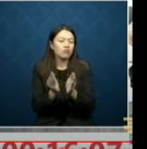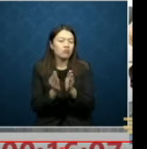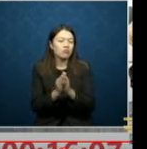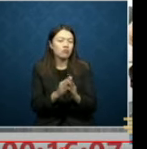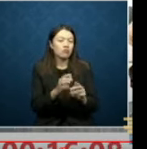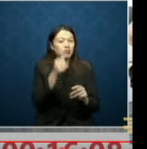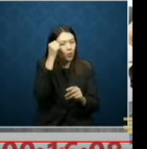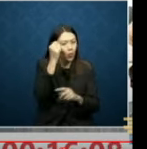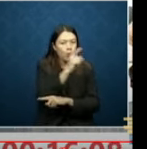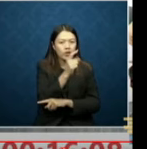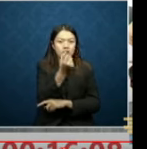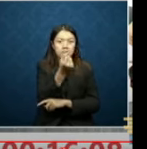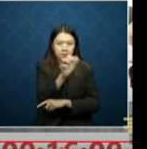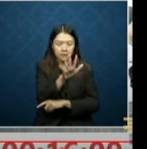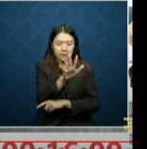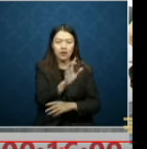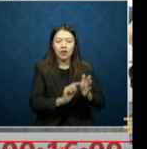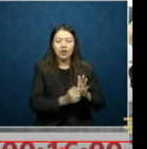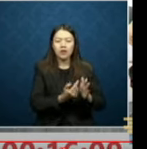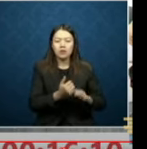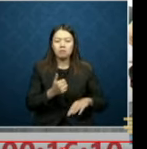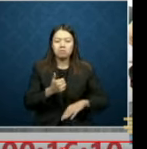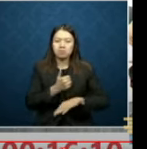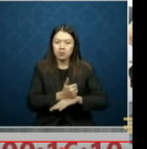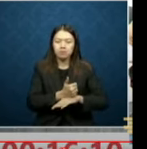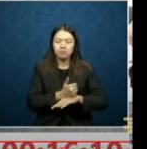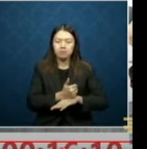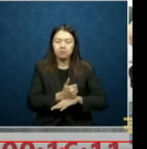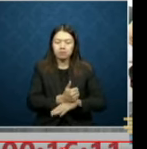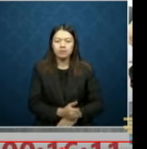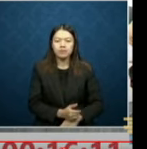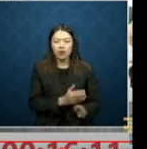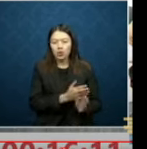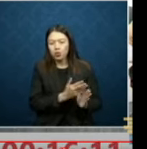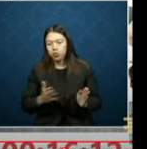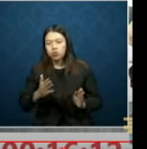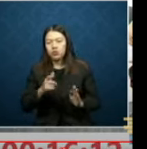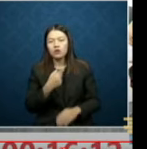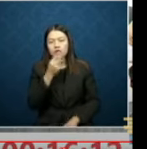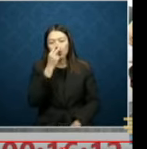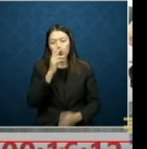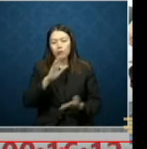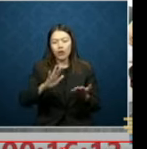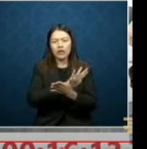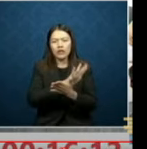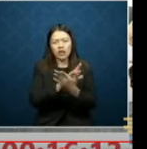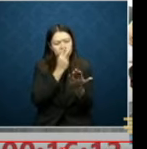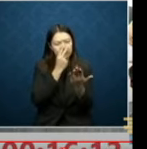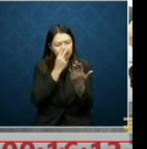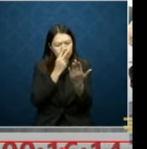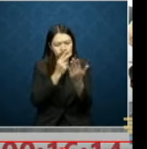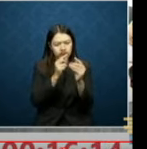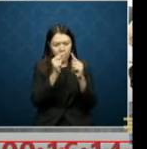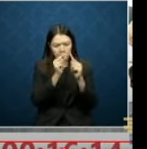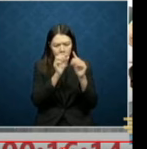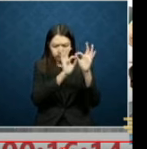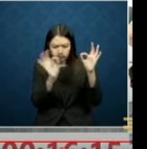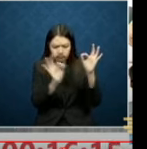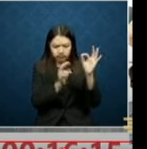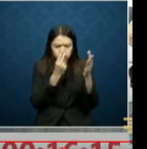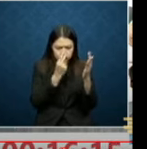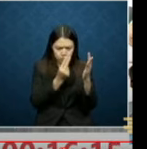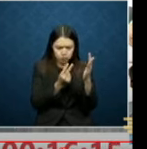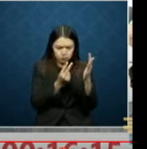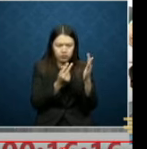15วันนับแต่วันที่เข้ารับหน้าที่ผมก็ดูเอกสารคำแถลงนโยบายอ่ะนะ